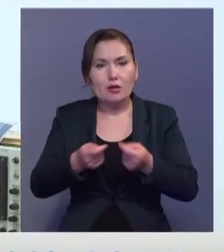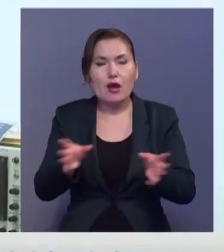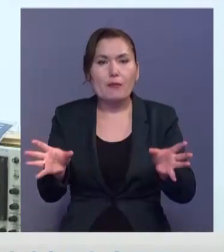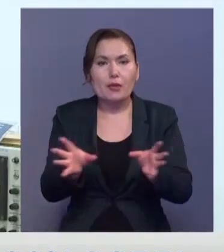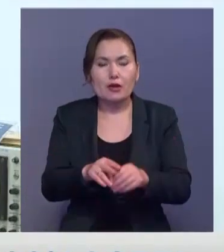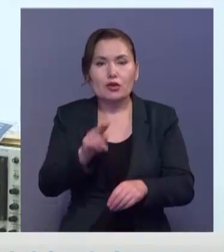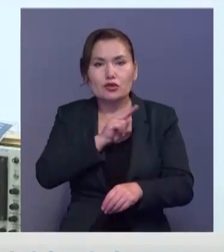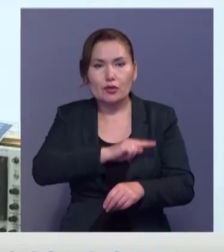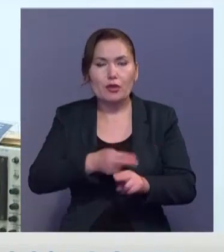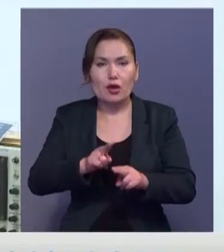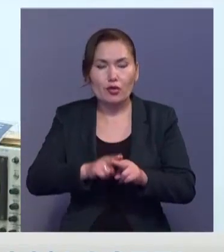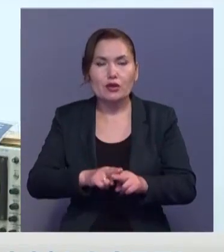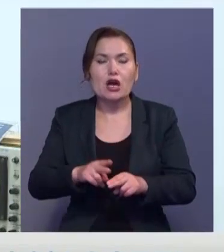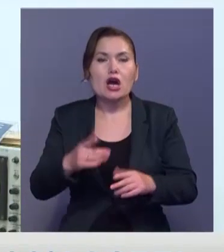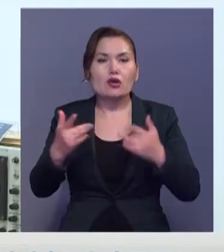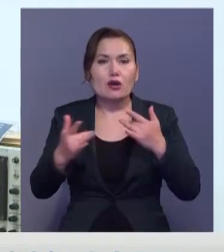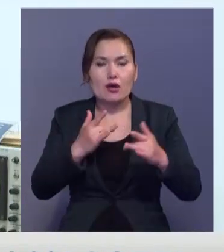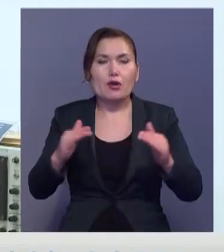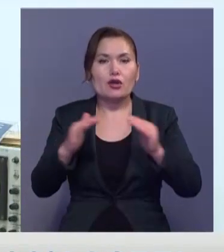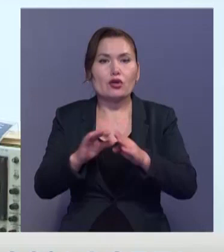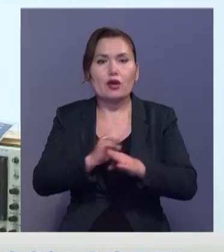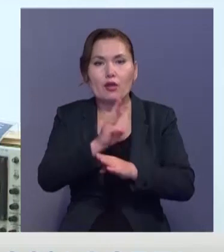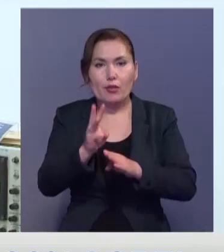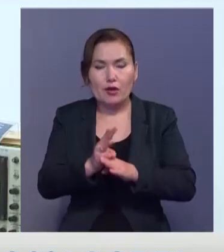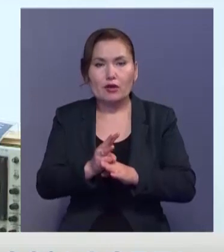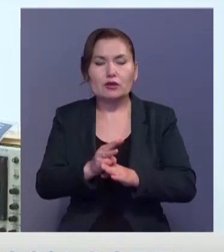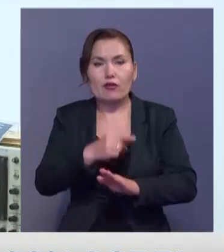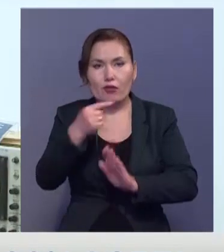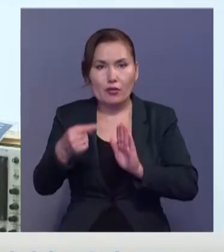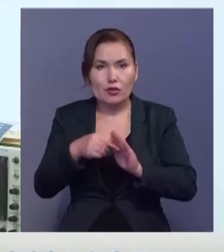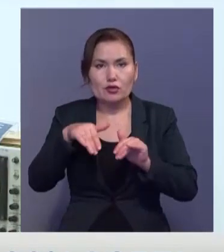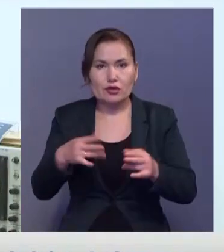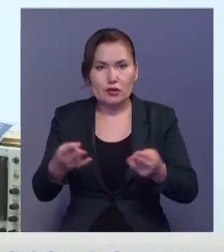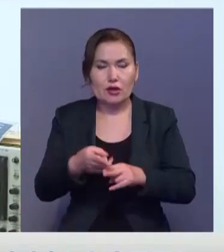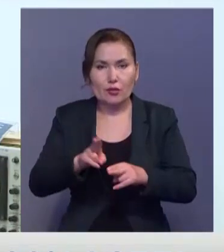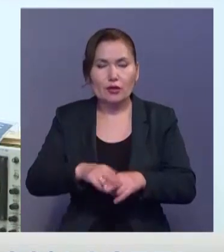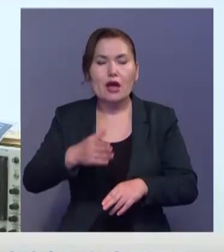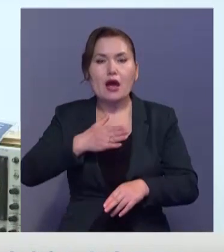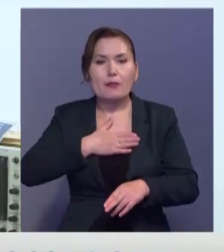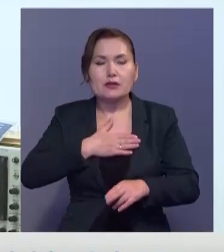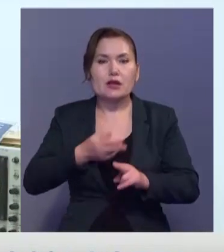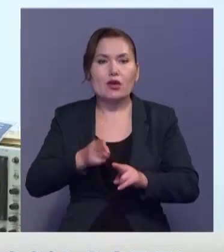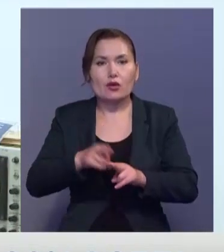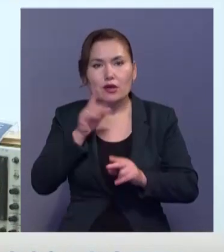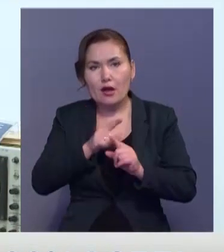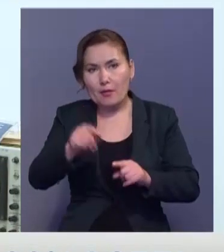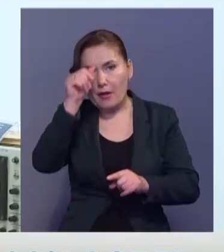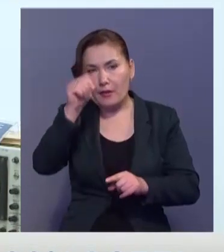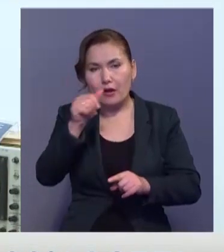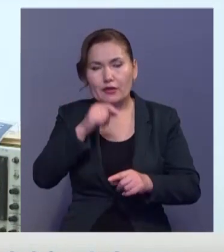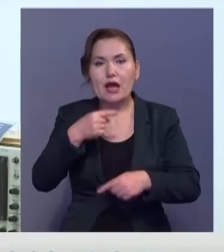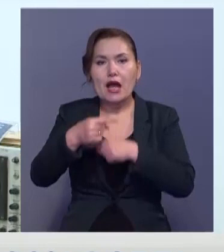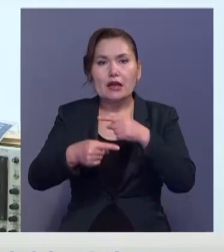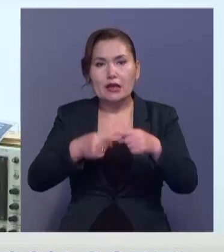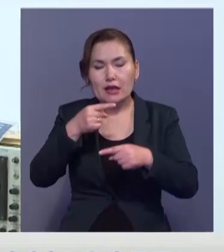бірігіп кеңесесіп сол мәселелерді шешуге тырысамыз. Біздің басқармаға берілген мерзім ол бір ай. Яғни келесі